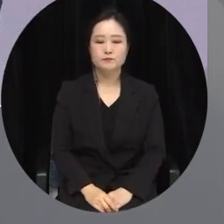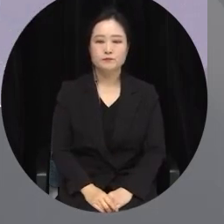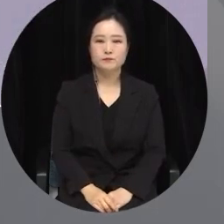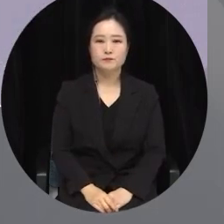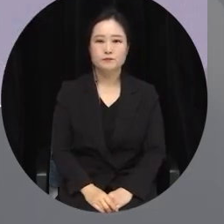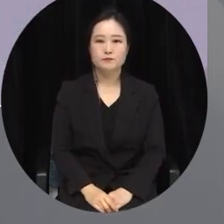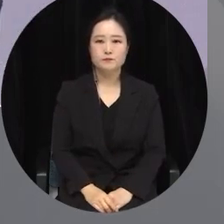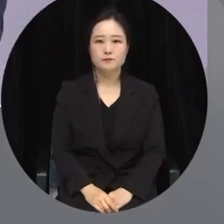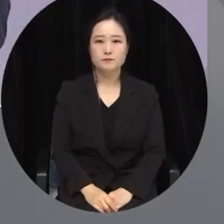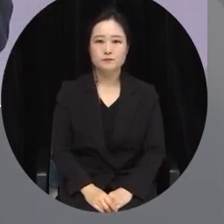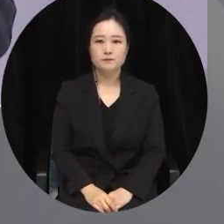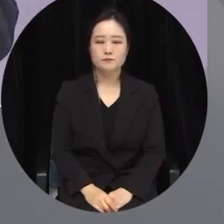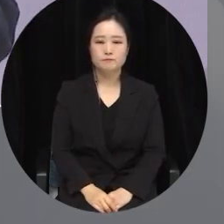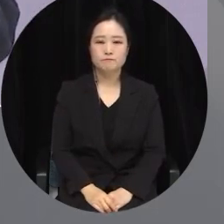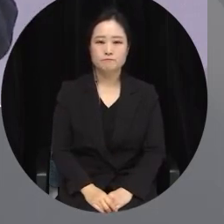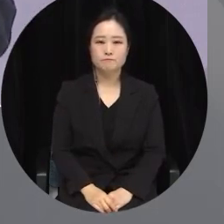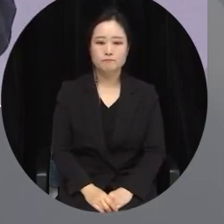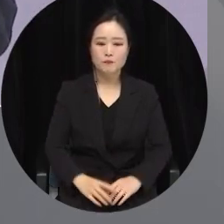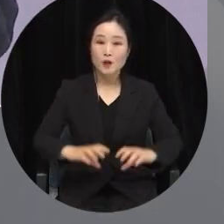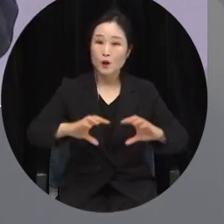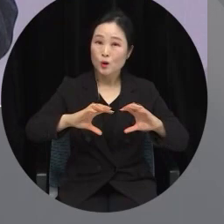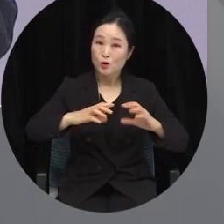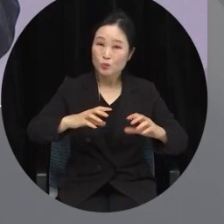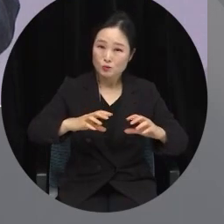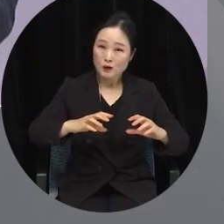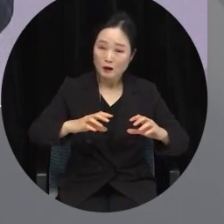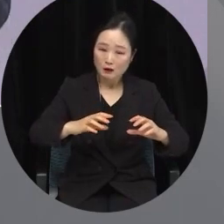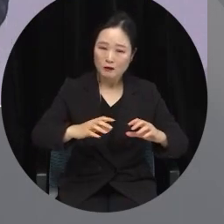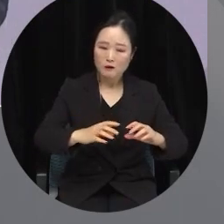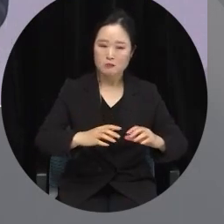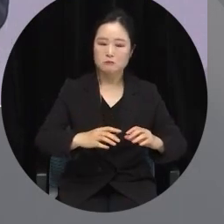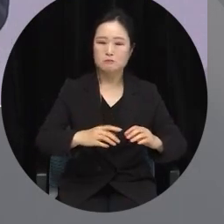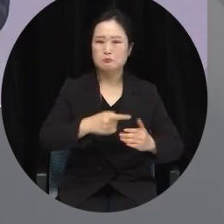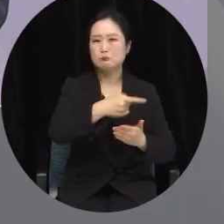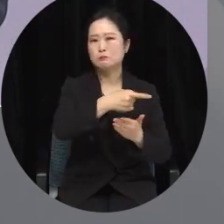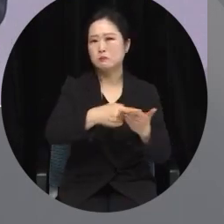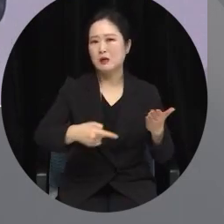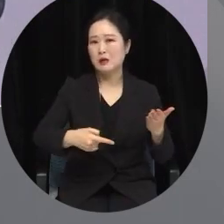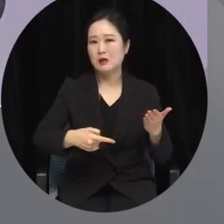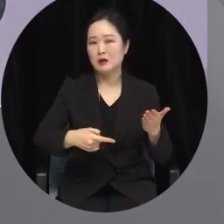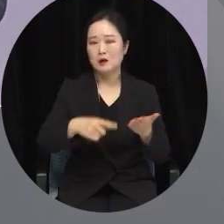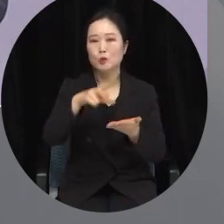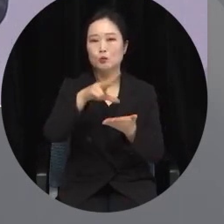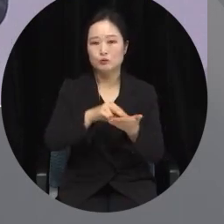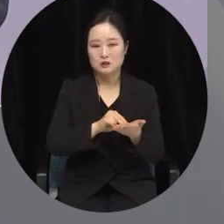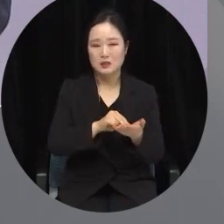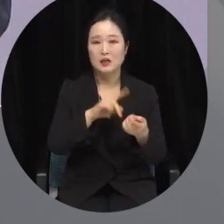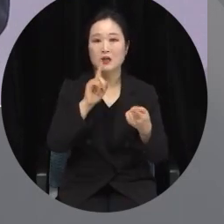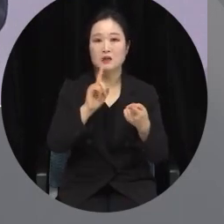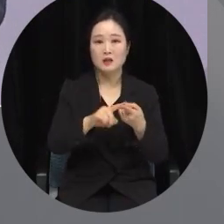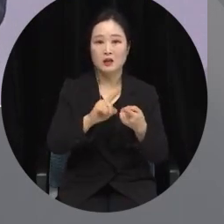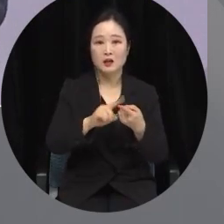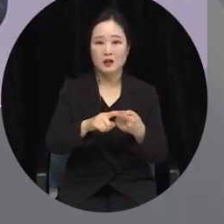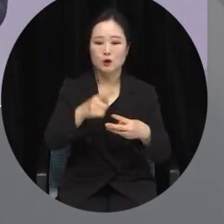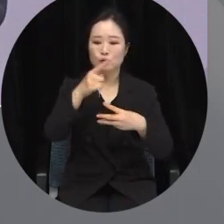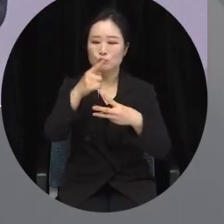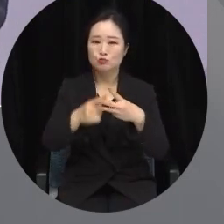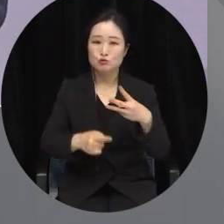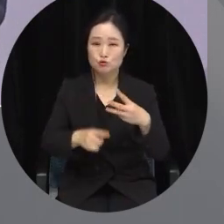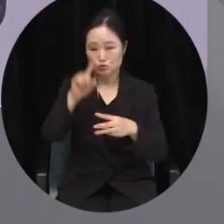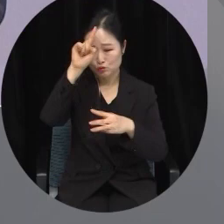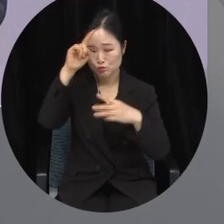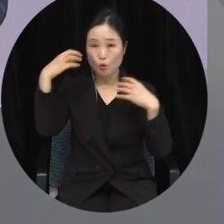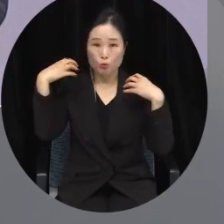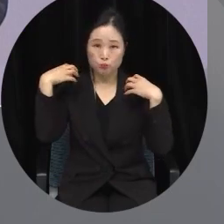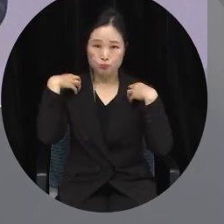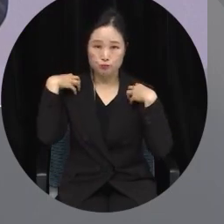우선 국가부채 문제와 관련된 윤석열 정부의 시각은 좀 바로잡을 필요가